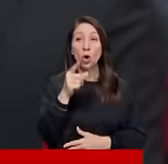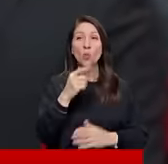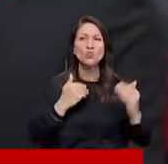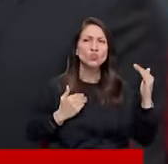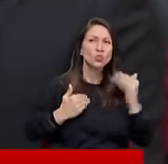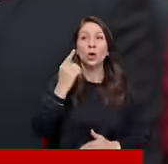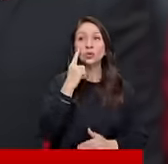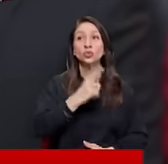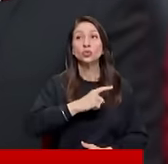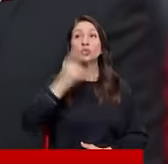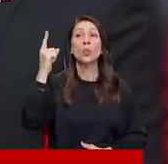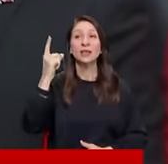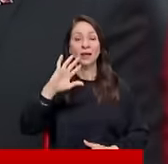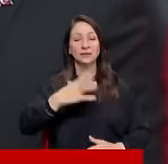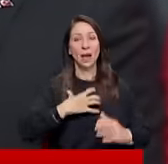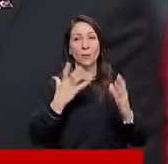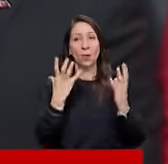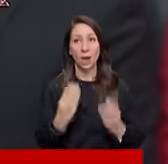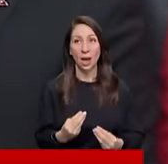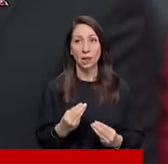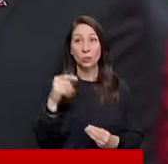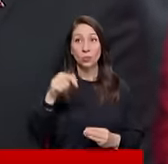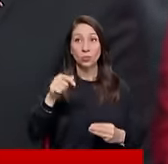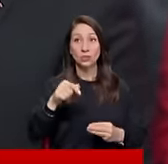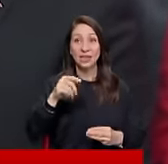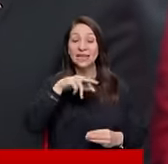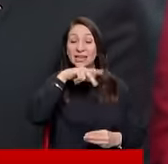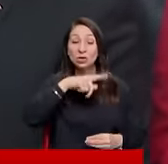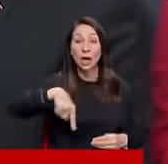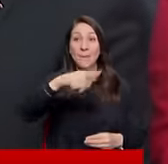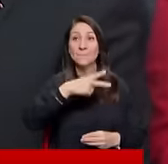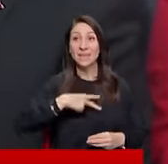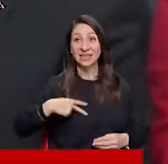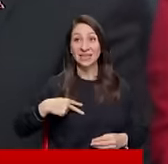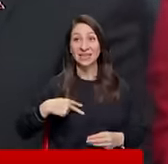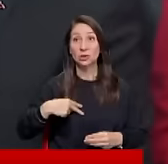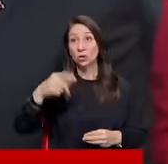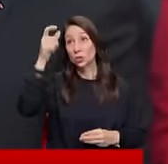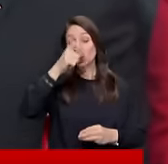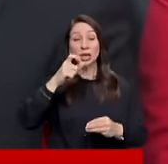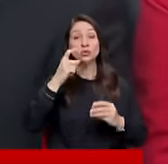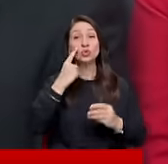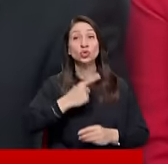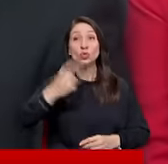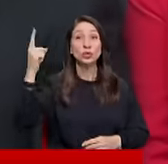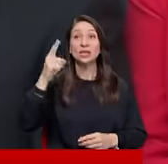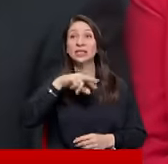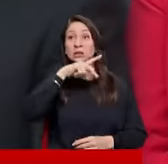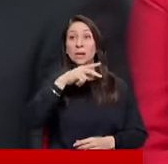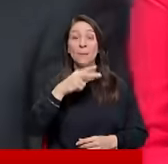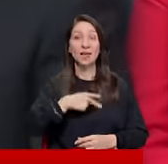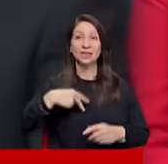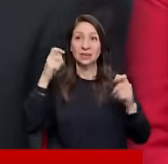yüce cumhuriyete sahip olaraktan buradaki Keçiören Belediyesi'ni Türkiye Cumhuriyeti